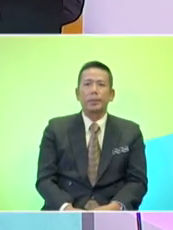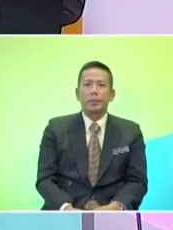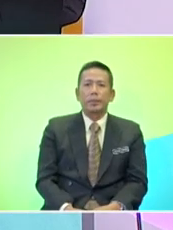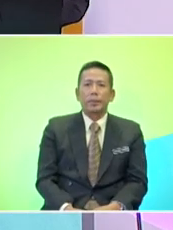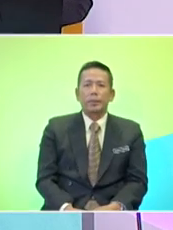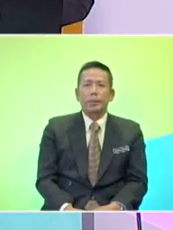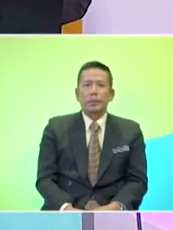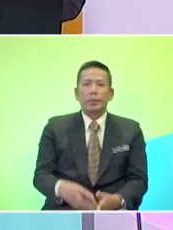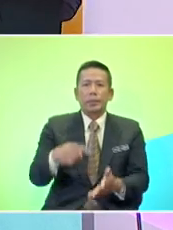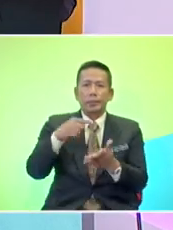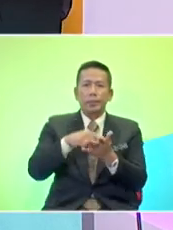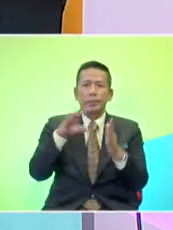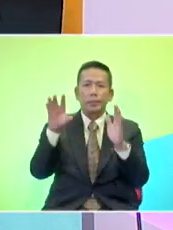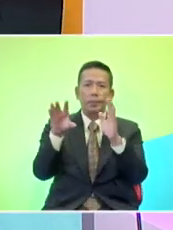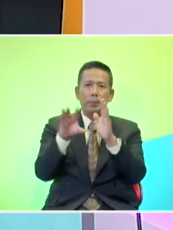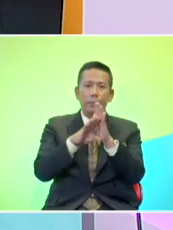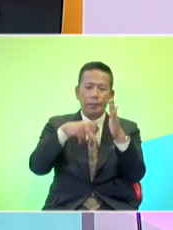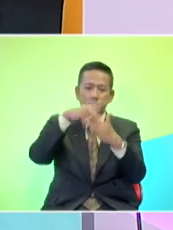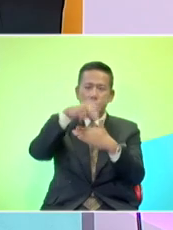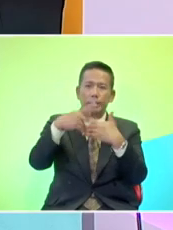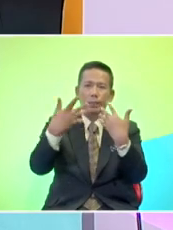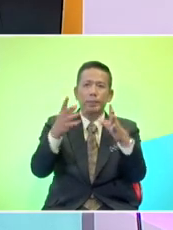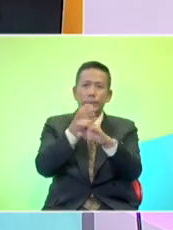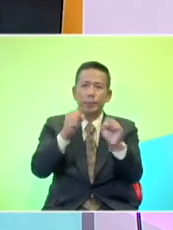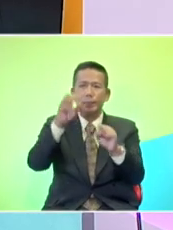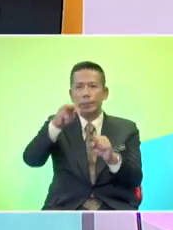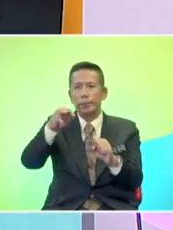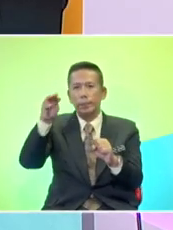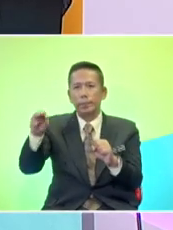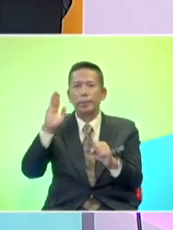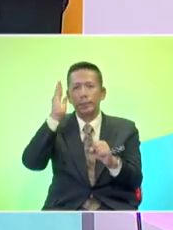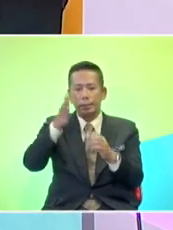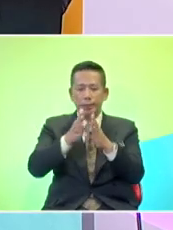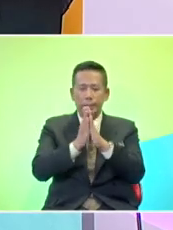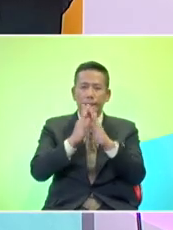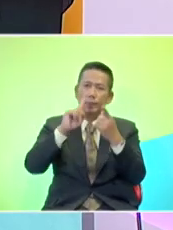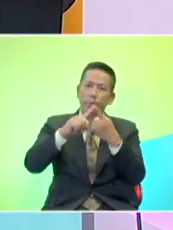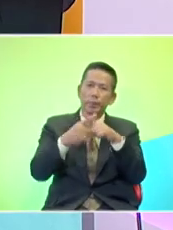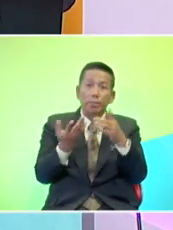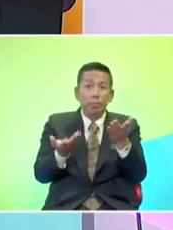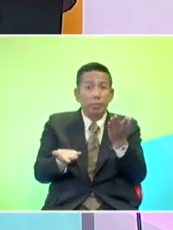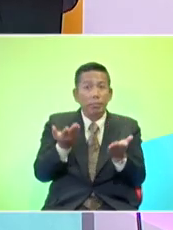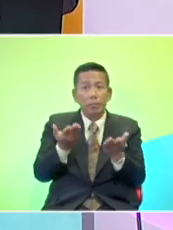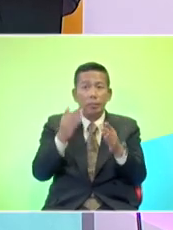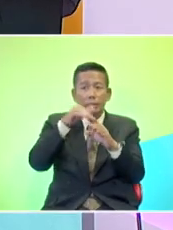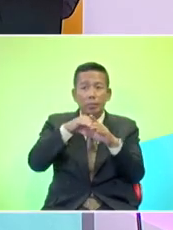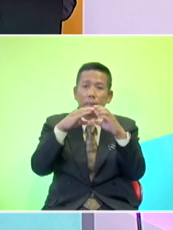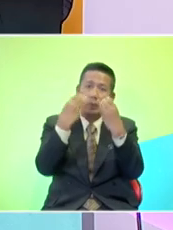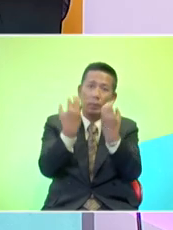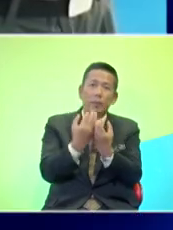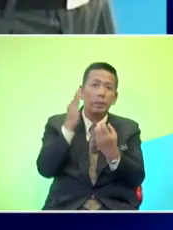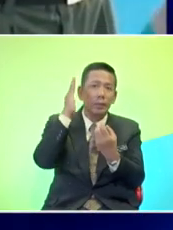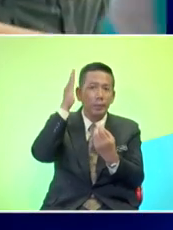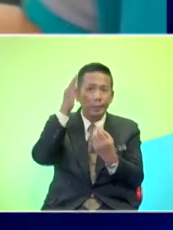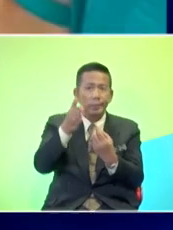Oke ini contoh produk yang telah siap murid akan meminta kawan mungkin kalau kita buat dalam secara berkumpulan mereka